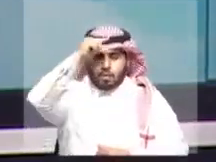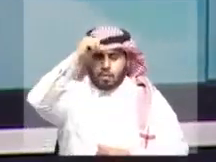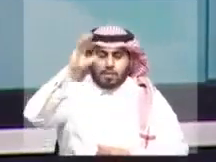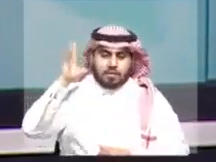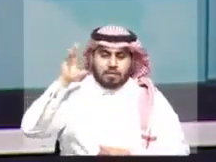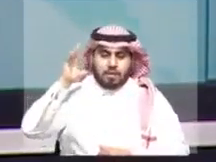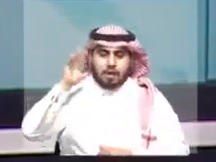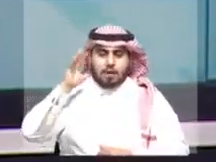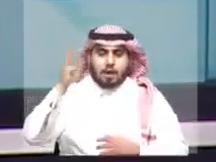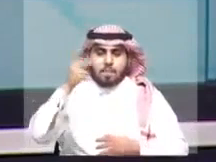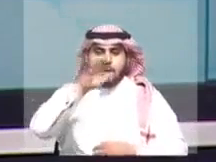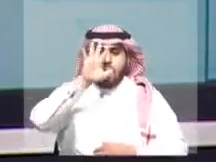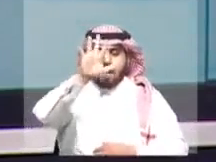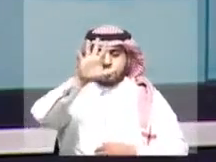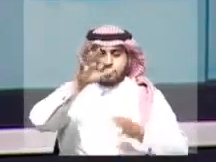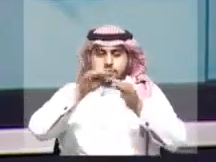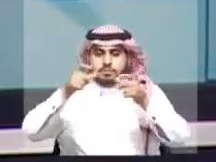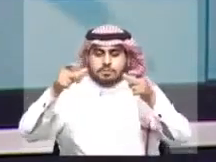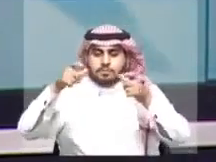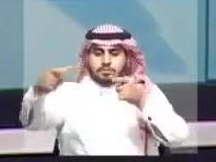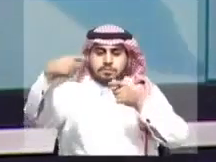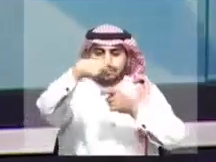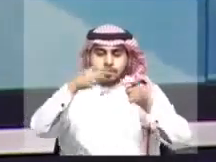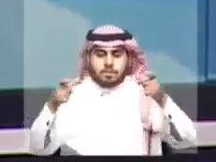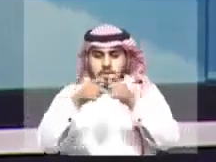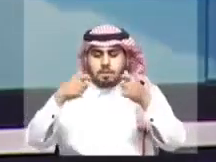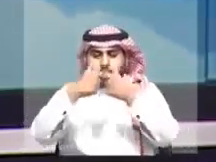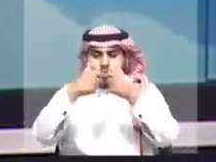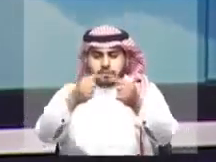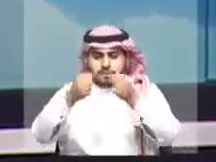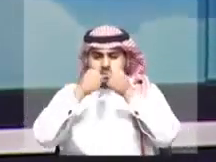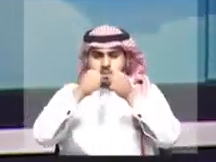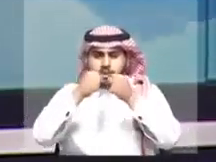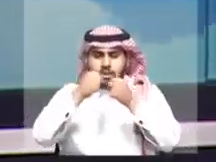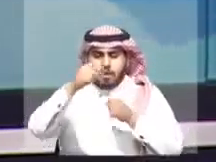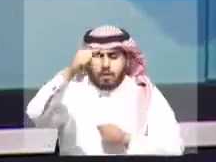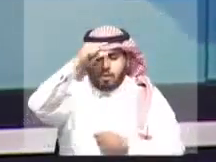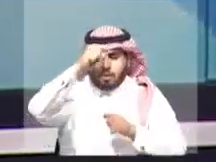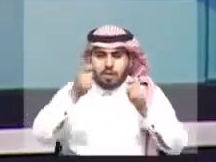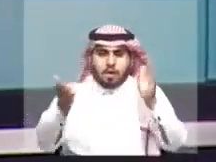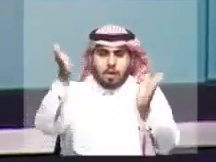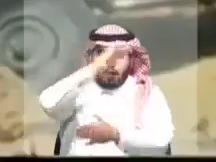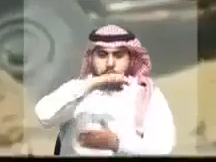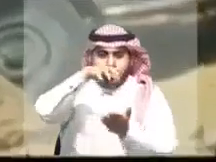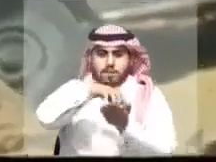الحوثي الإيرانية من 5 اتجاهات، وذلك بعد معارك عنيفة مع الميليشيات الإنقلابية في